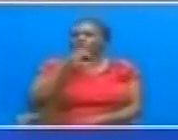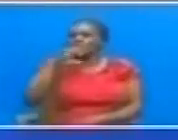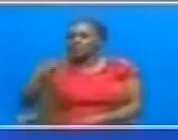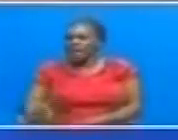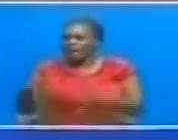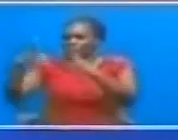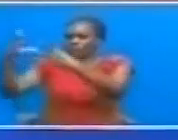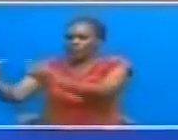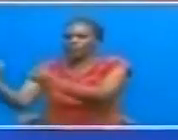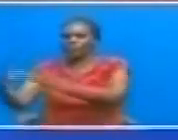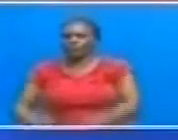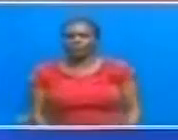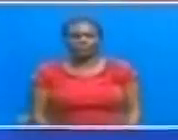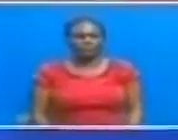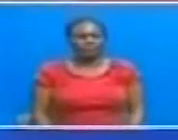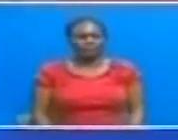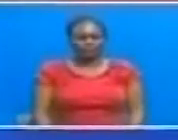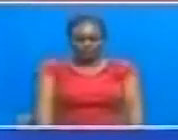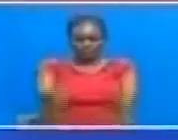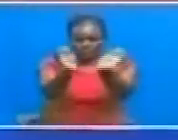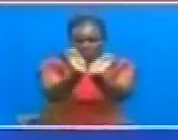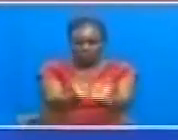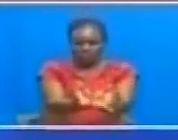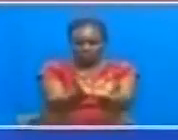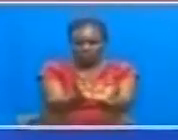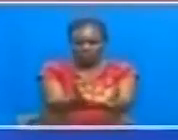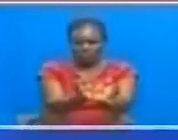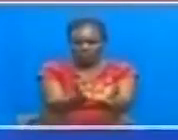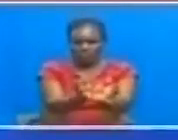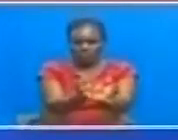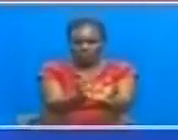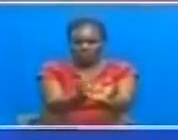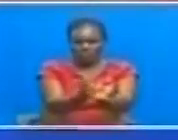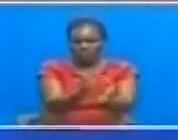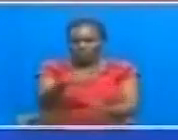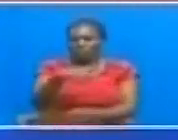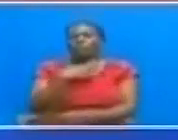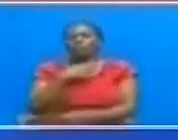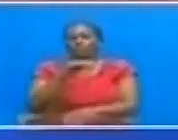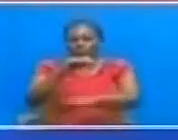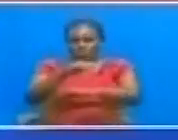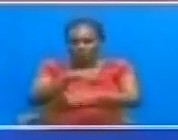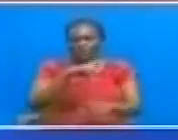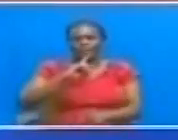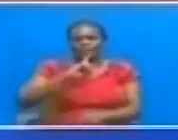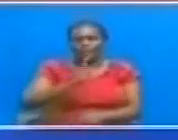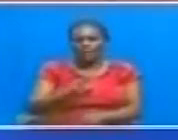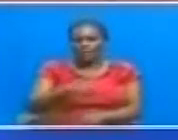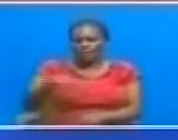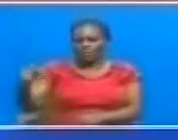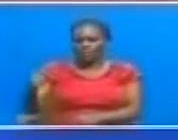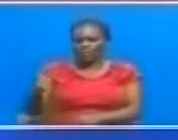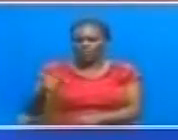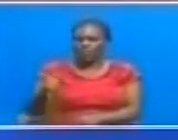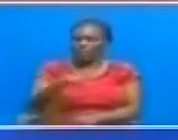au kutoweka. Akashikwa mkono na mtu, akafunguliwa mlango, wewe toka tunakutaka. Unataka kuna